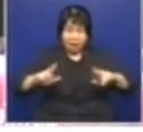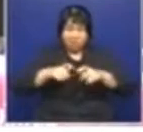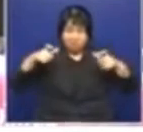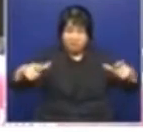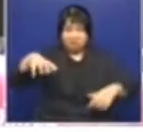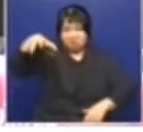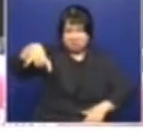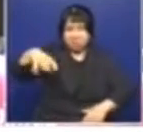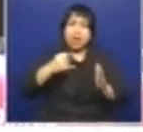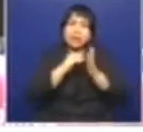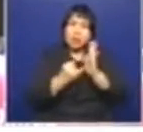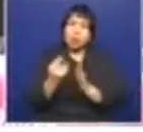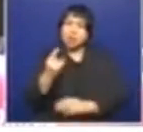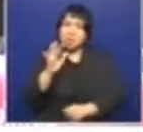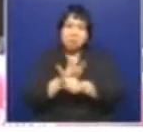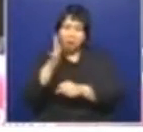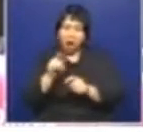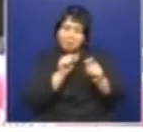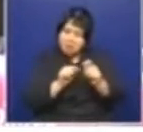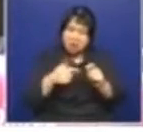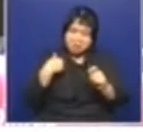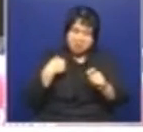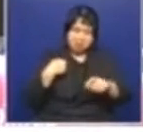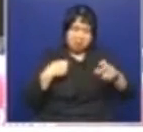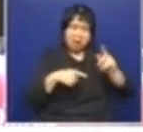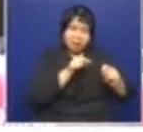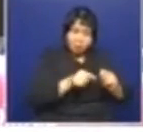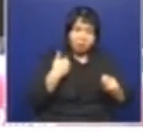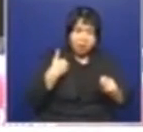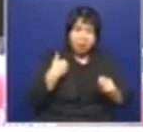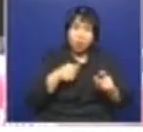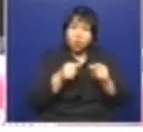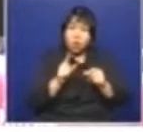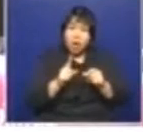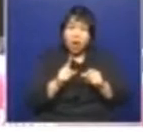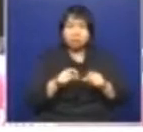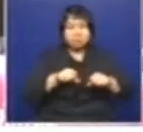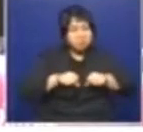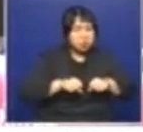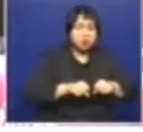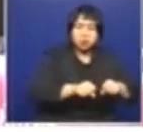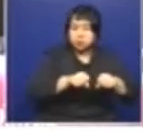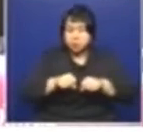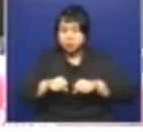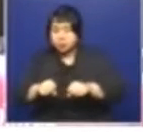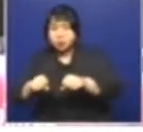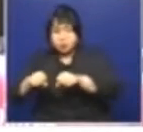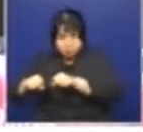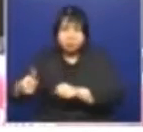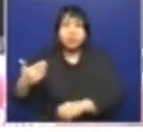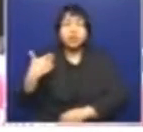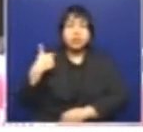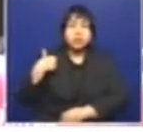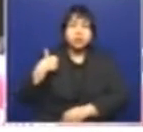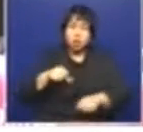วันนี้ตั้งอยู่จังหวัดไม่พอไปตั้งอำเภอไม่พอไปตั้งตำบลไม่พอวันนี้มีรถเข็นเลยรถเร่อะ